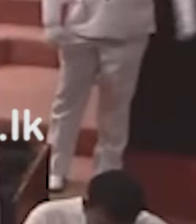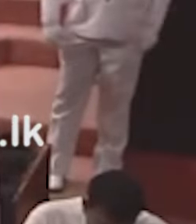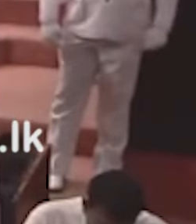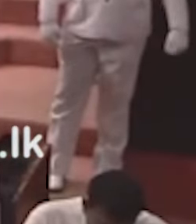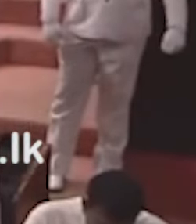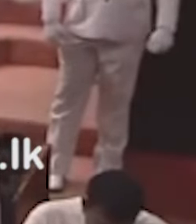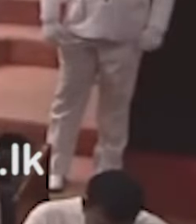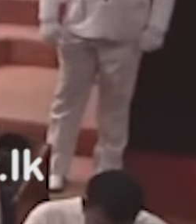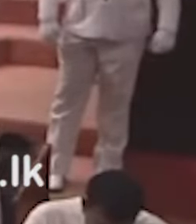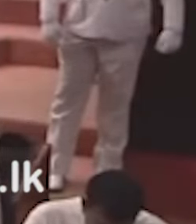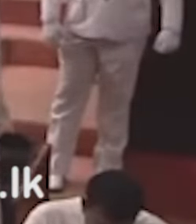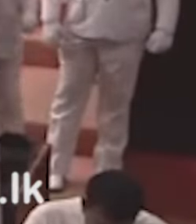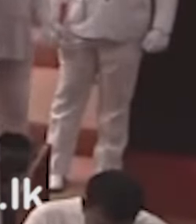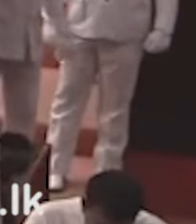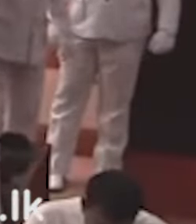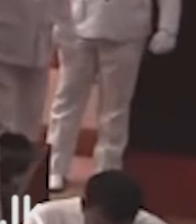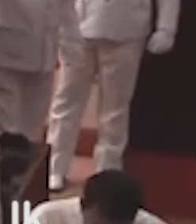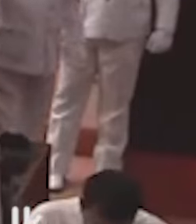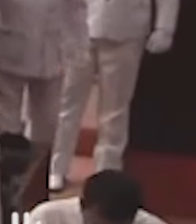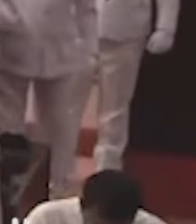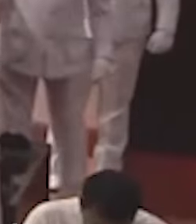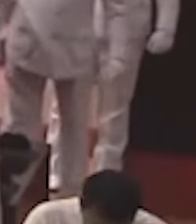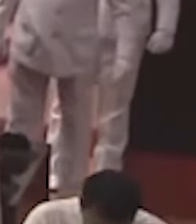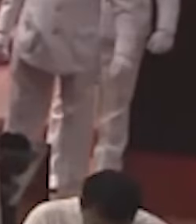සංශෝධන තියෙනවා ගරු සභාපති. හොඳයි.